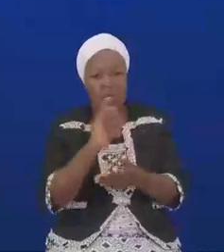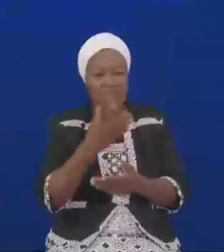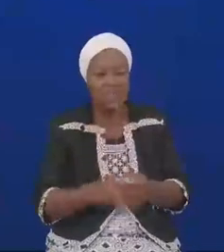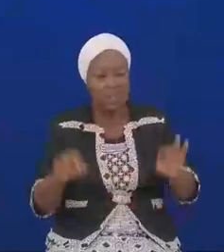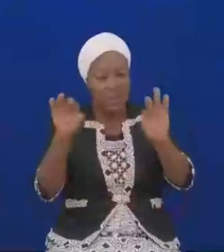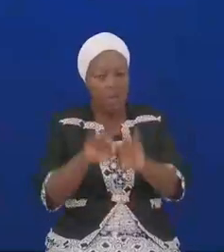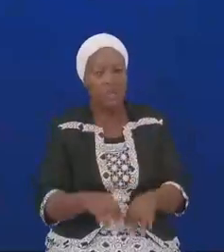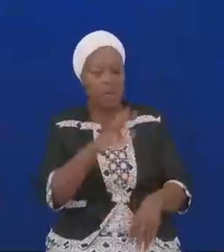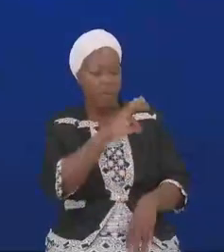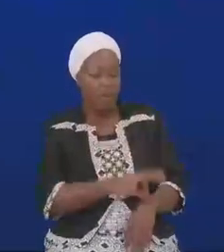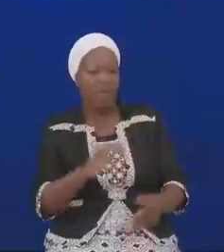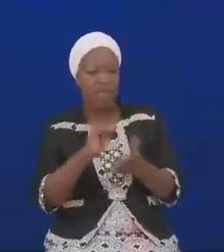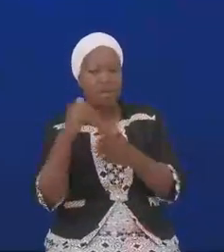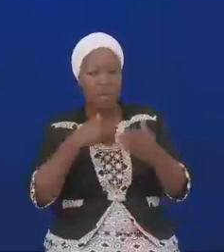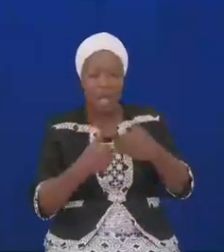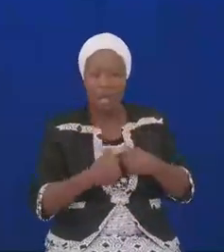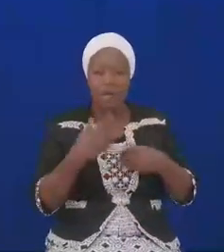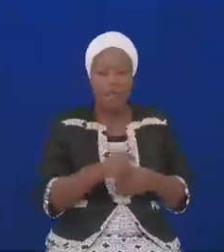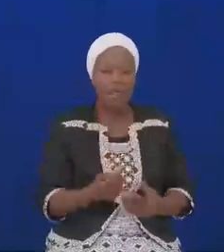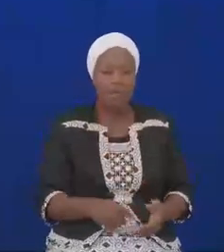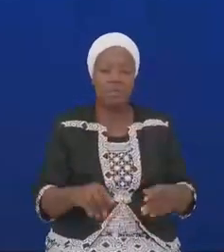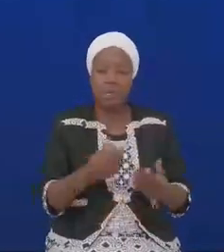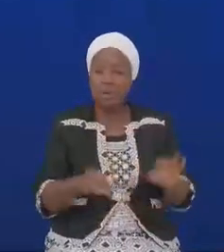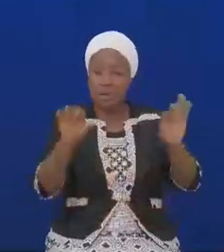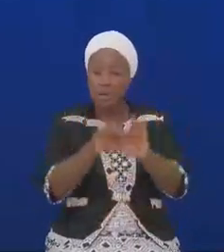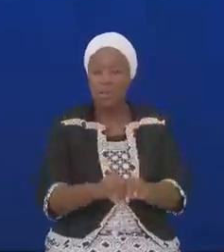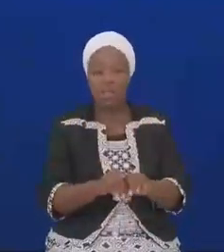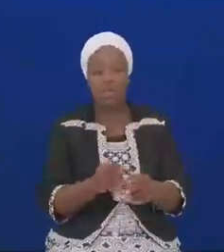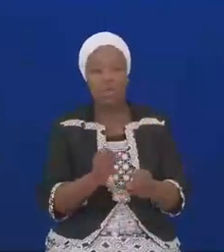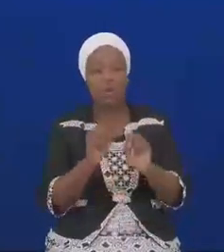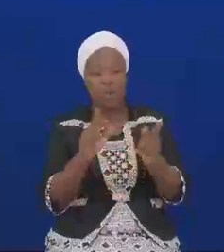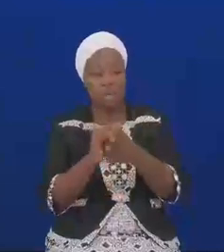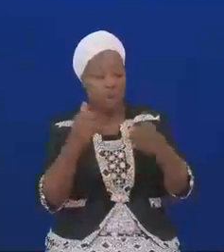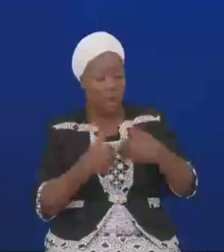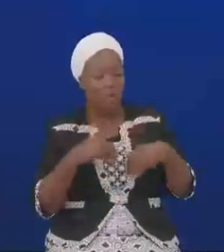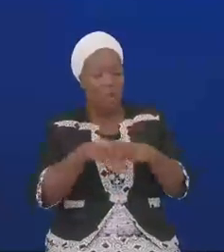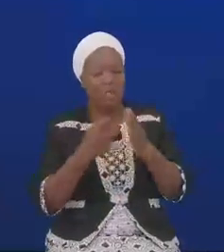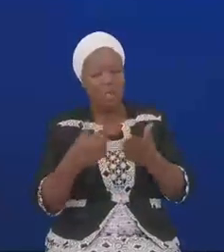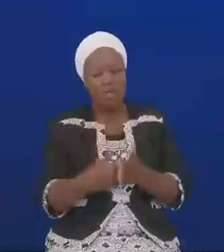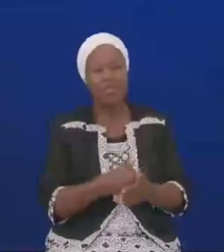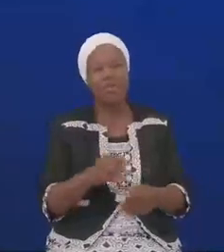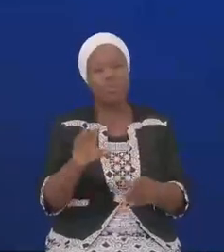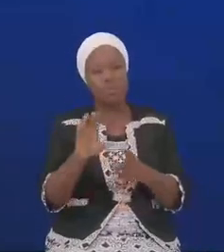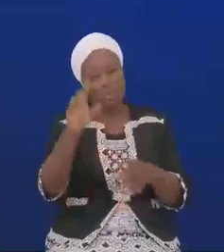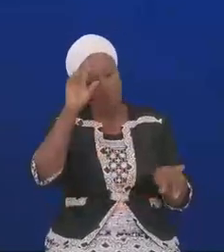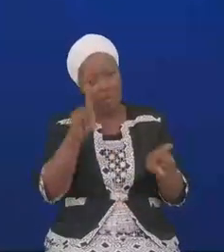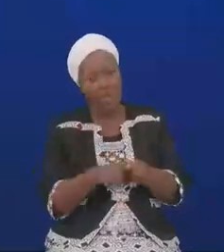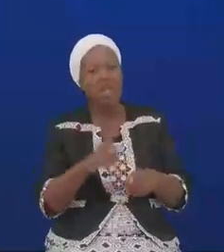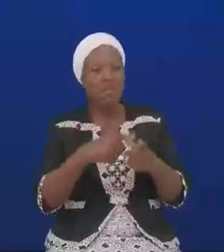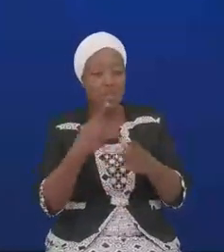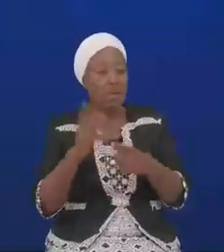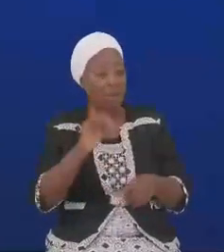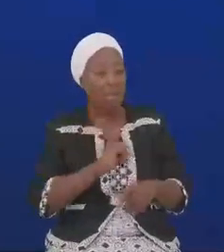C'est l'avantage de base, le privilège de base que nous avons dans la nouvelle alliance. Je répandrai sur vous une eau